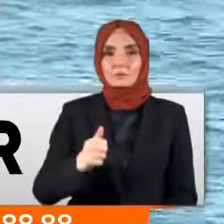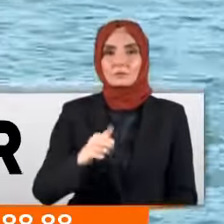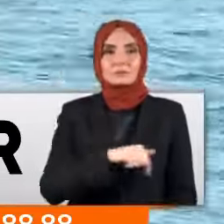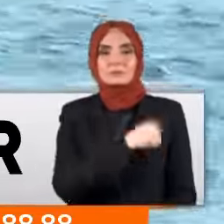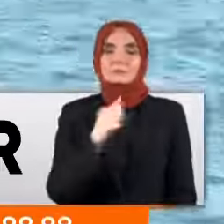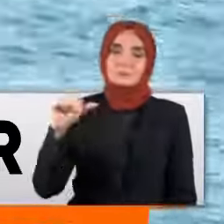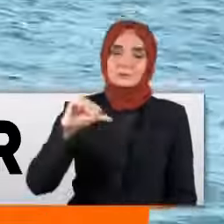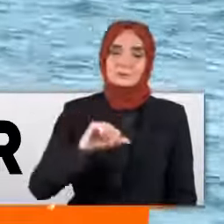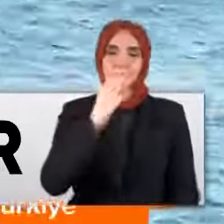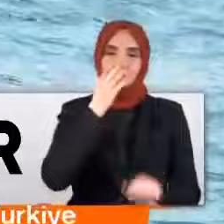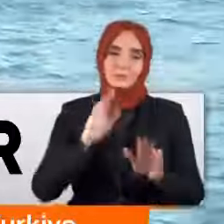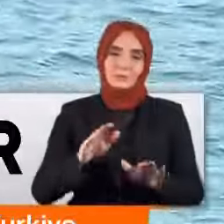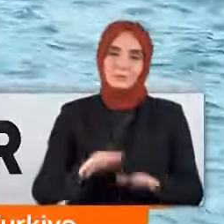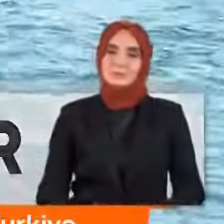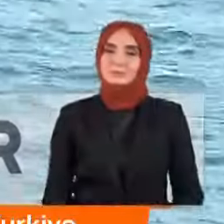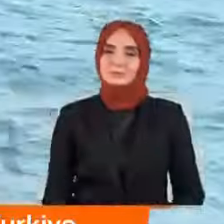başlayacak.